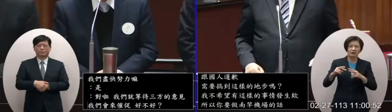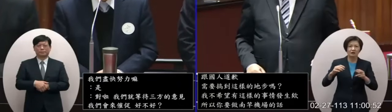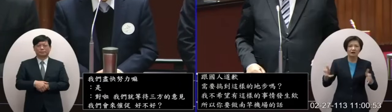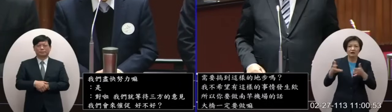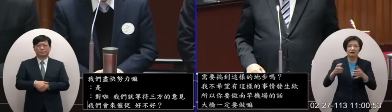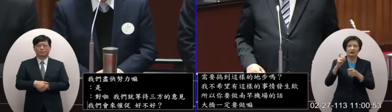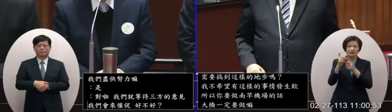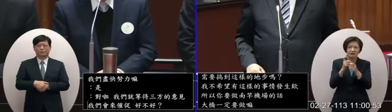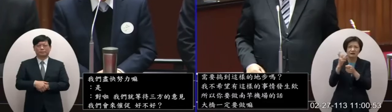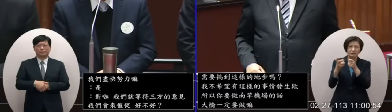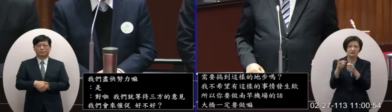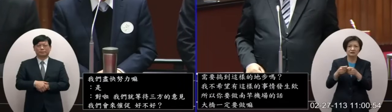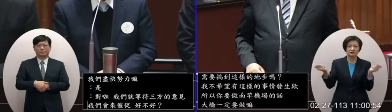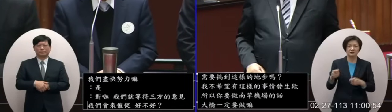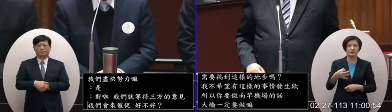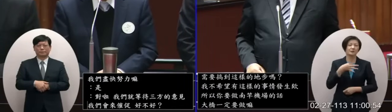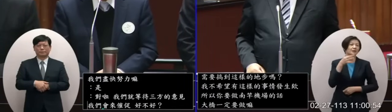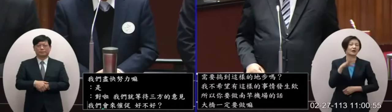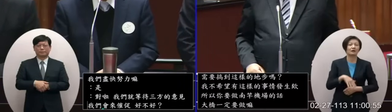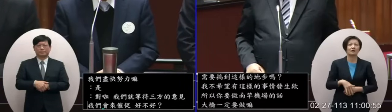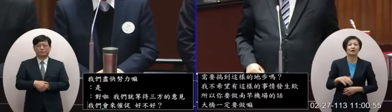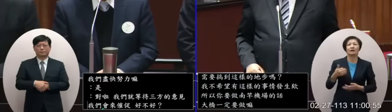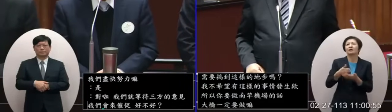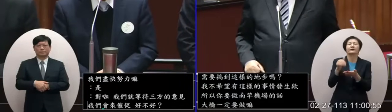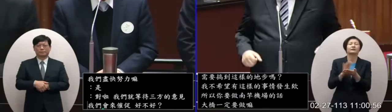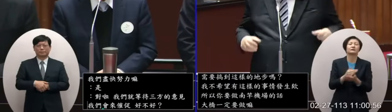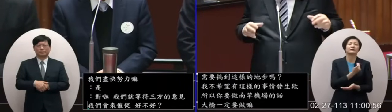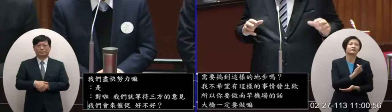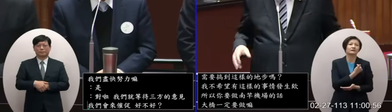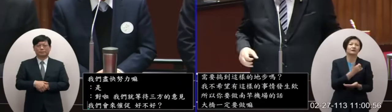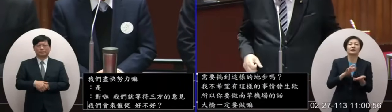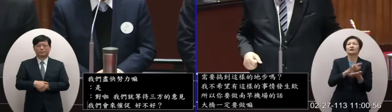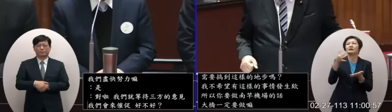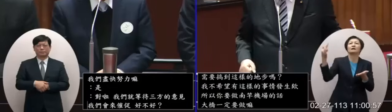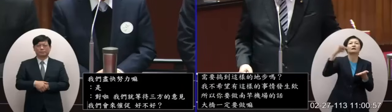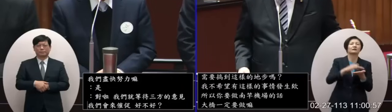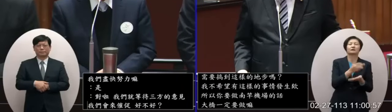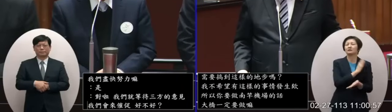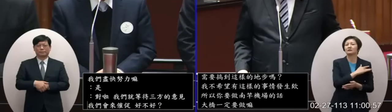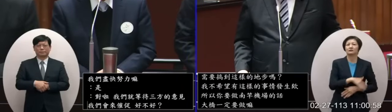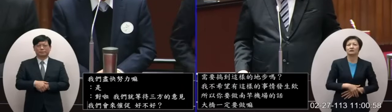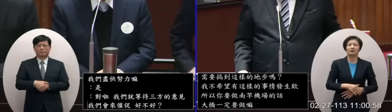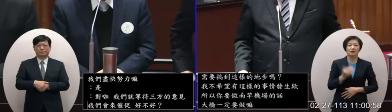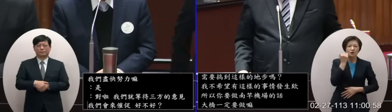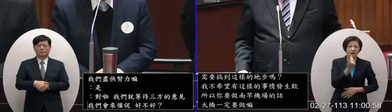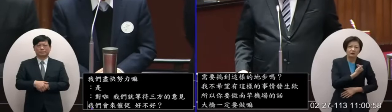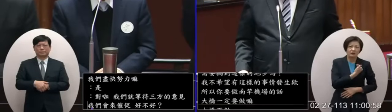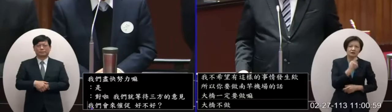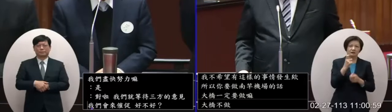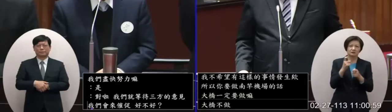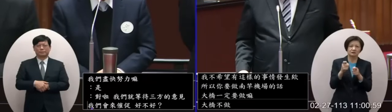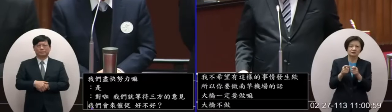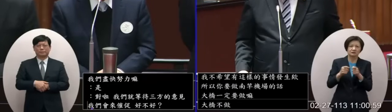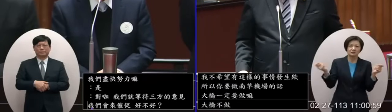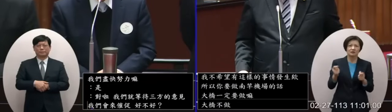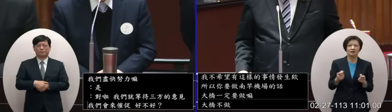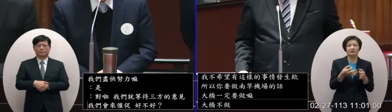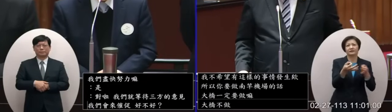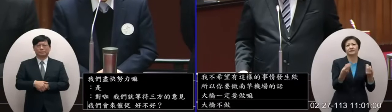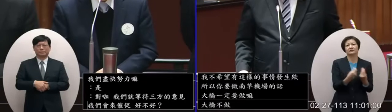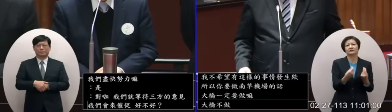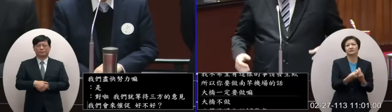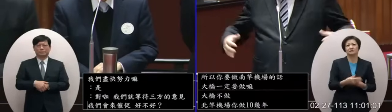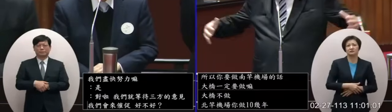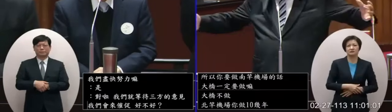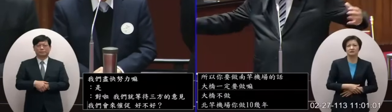了，我宁可去吊飞机也没关系啊。我要忍受十几年，我生意都不要做了吗？不是阵痛期